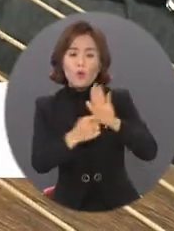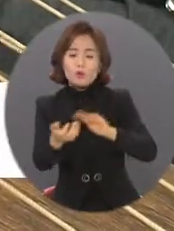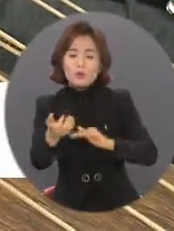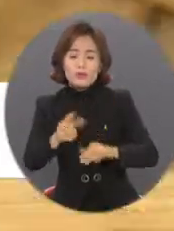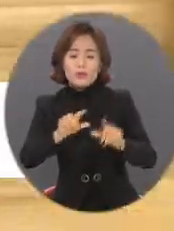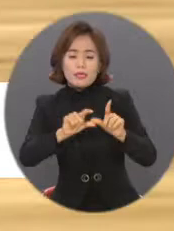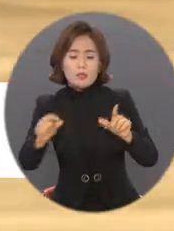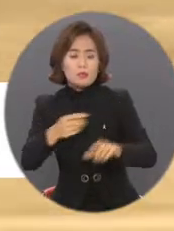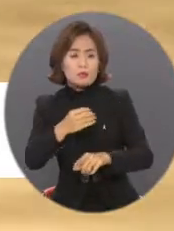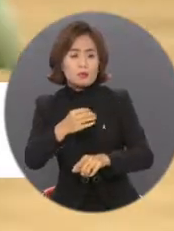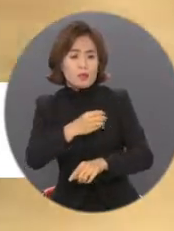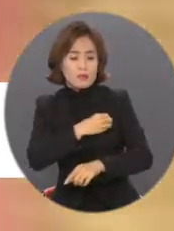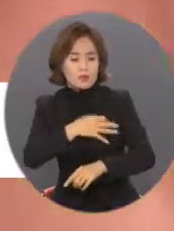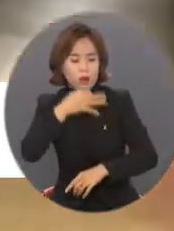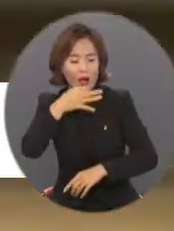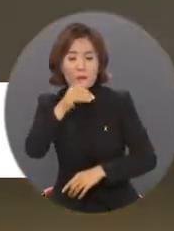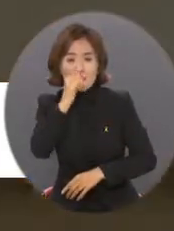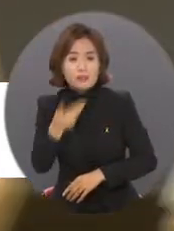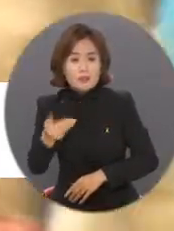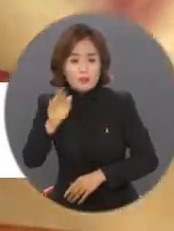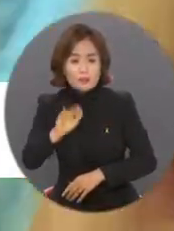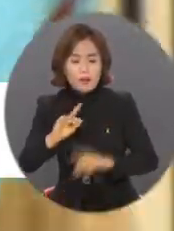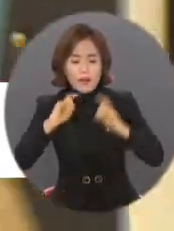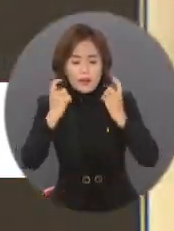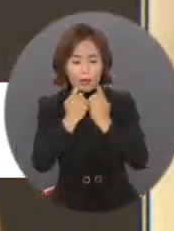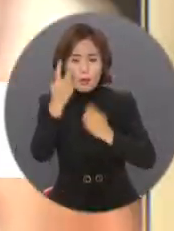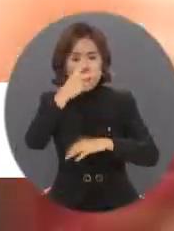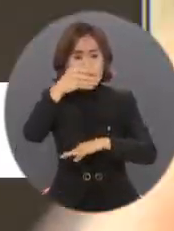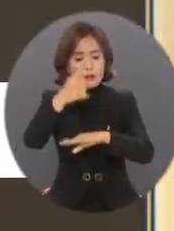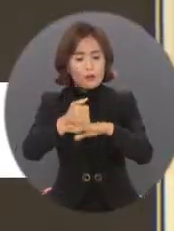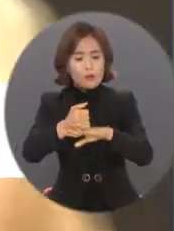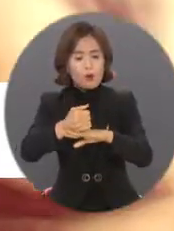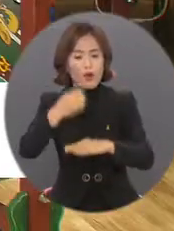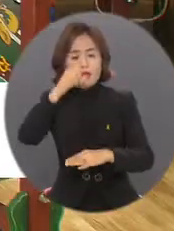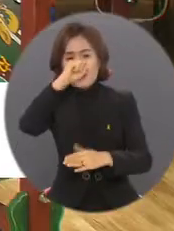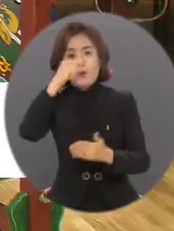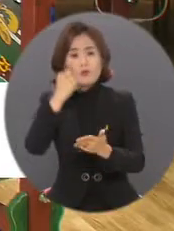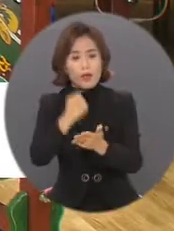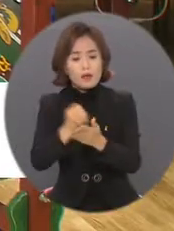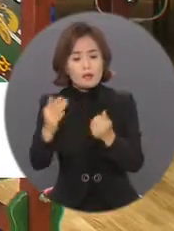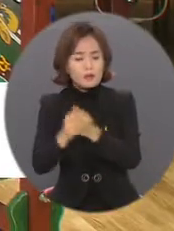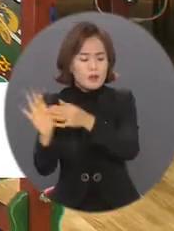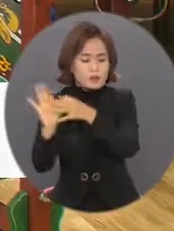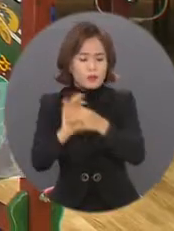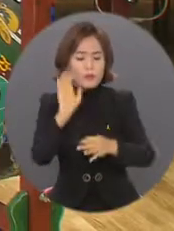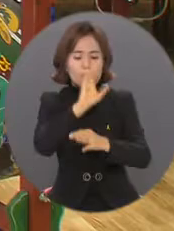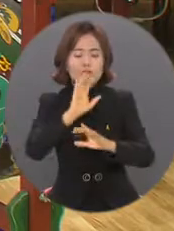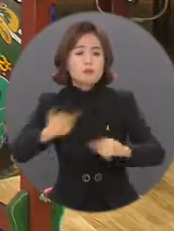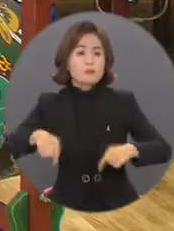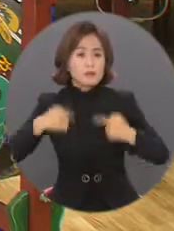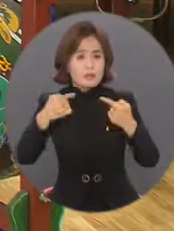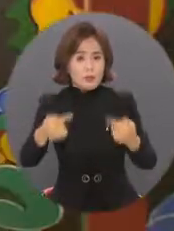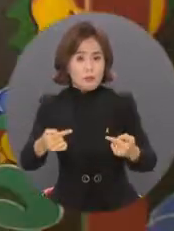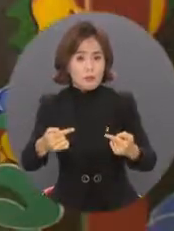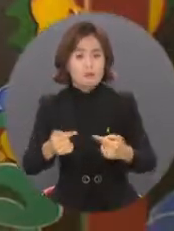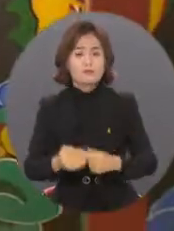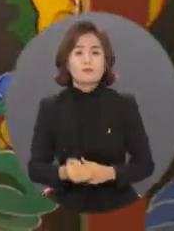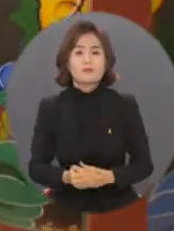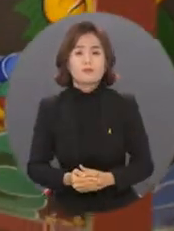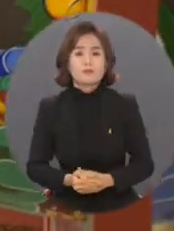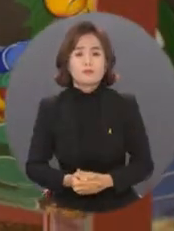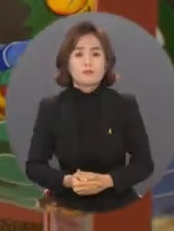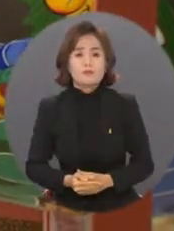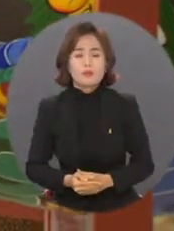일부 단원이 감기 증상을 보였지만 개별 감사에서 음성 판정을 받은 뒤 계속 연습 에 참여했던 것으로 알려졌습니다